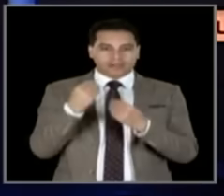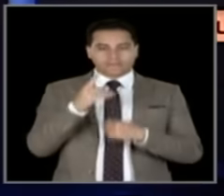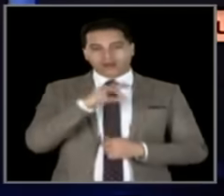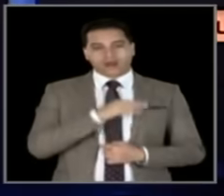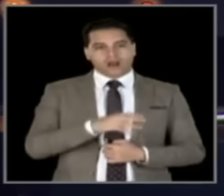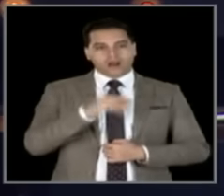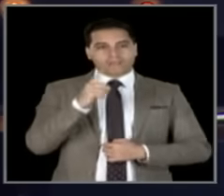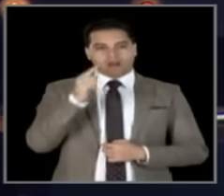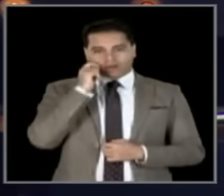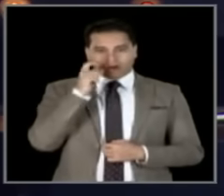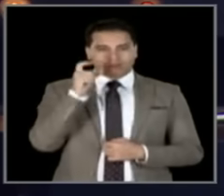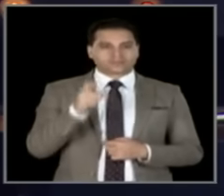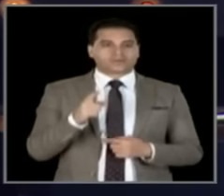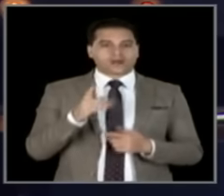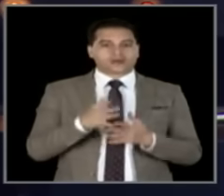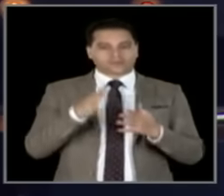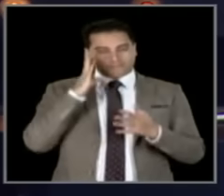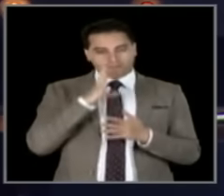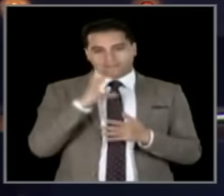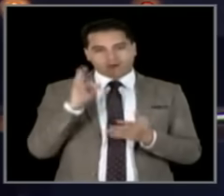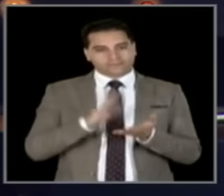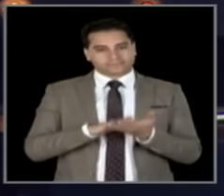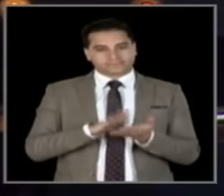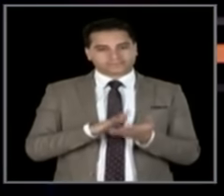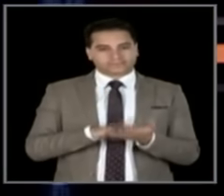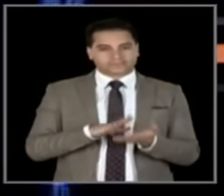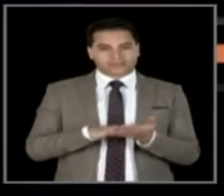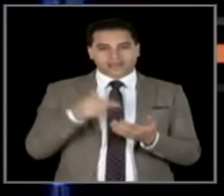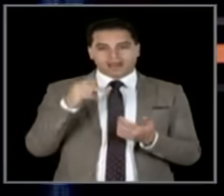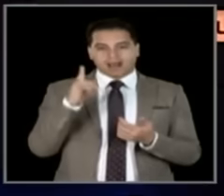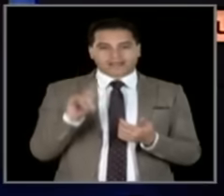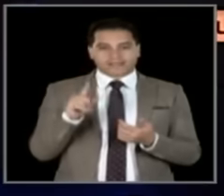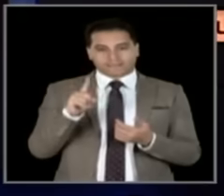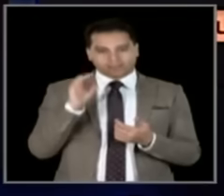الله يرحمه، كان راجل عظيم. نحييه كلنا. برافو عليك يا غريب.